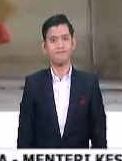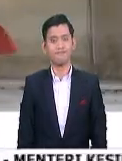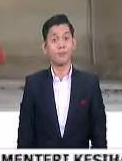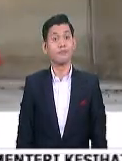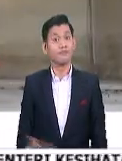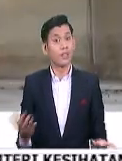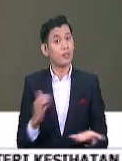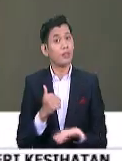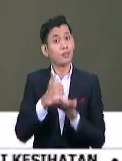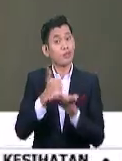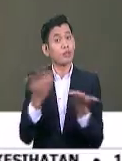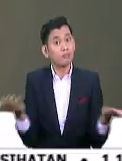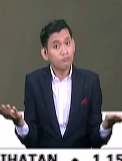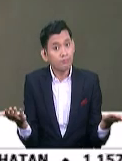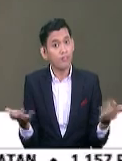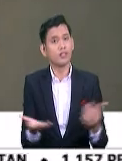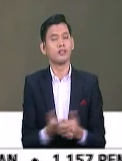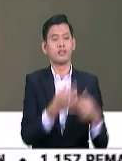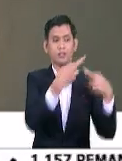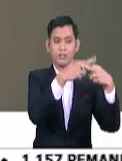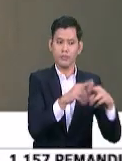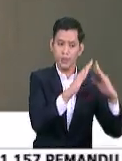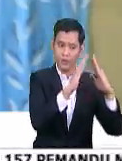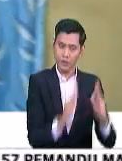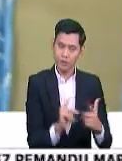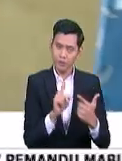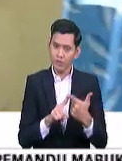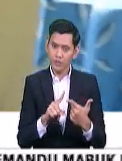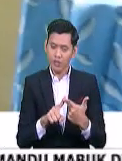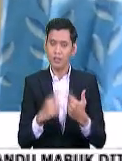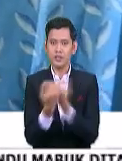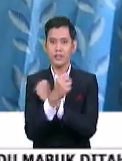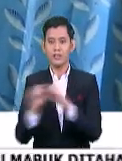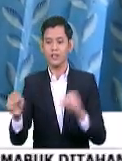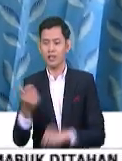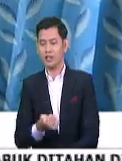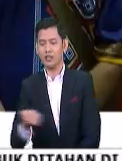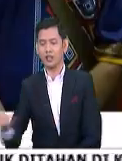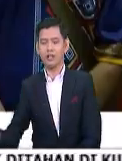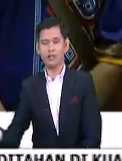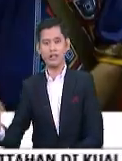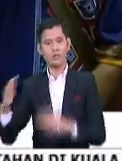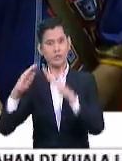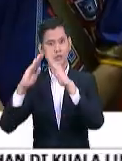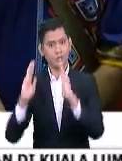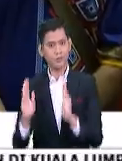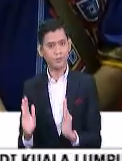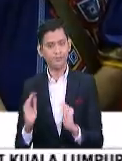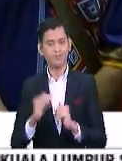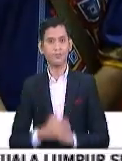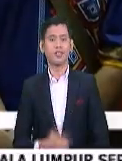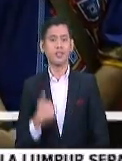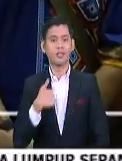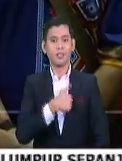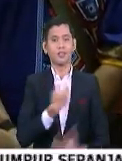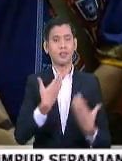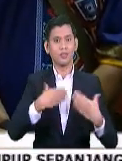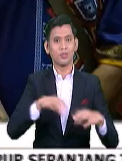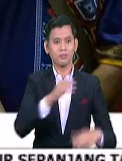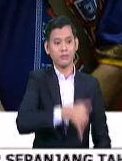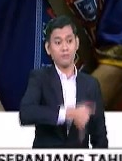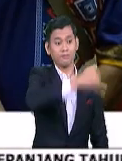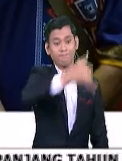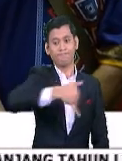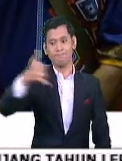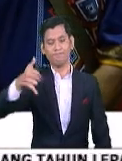Hai acara bantuan membaik putih kediaman dan perkakasan rumah kita akan coba pergi ke setiap